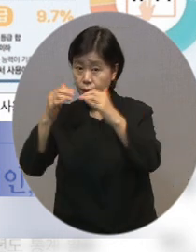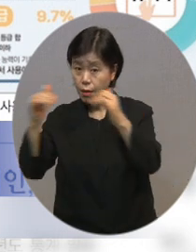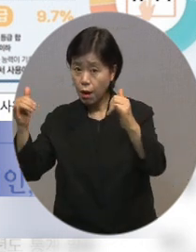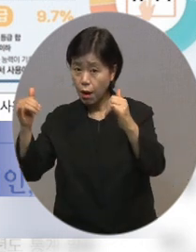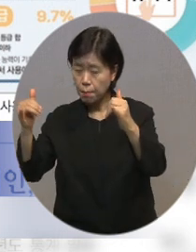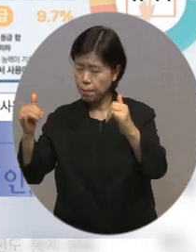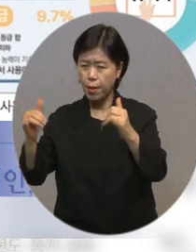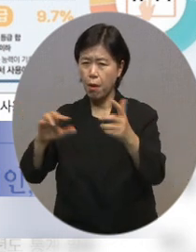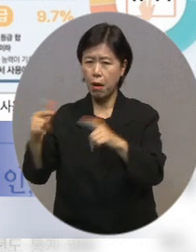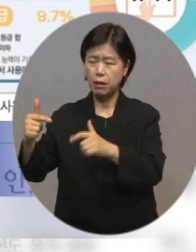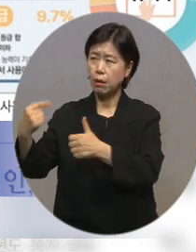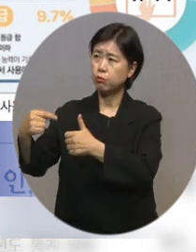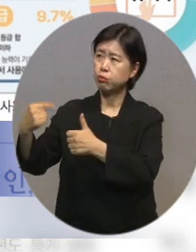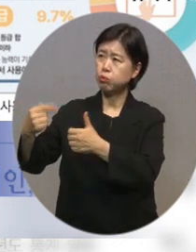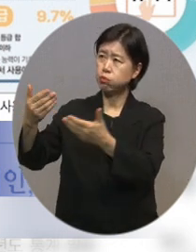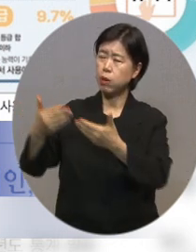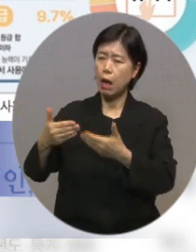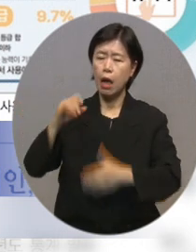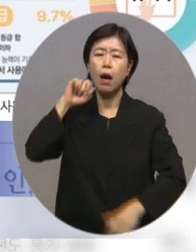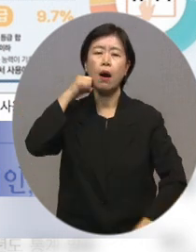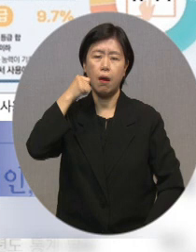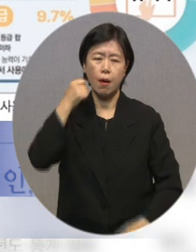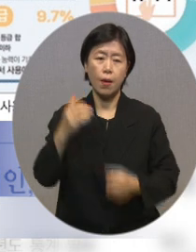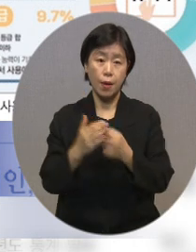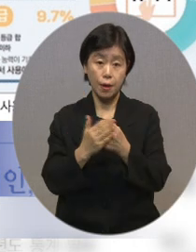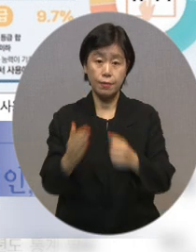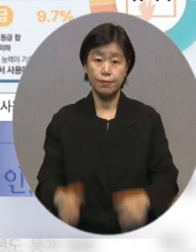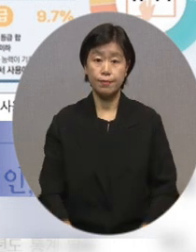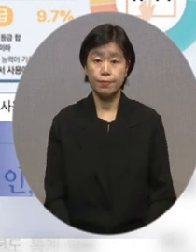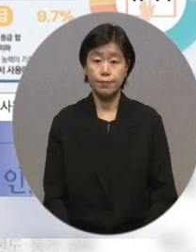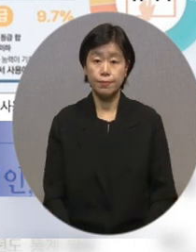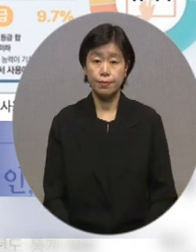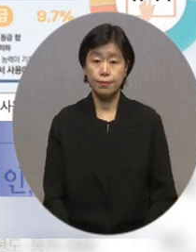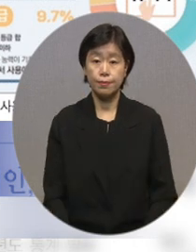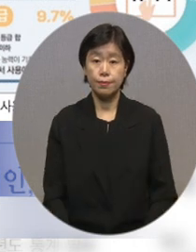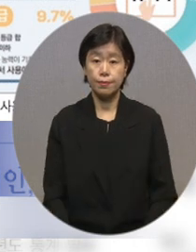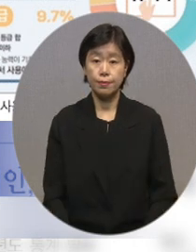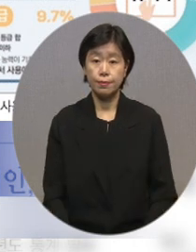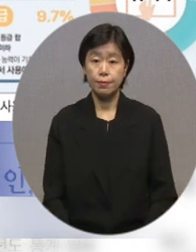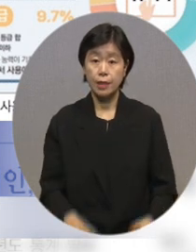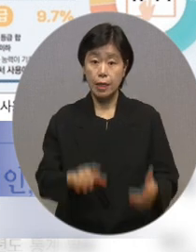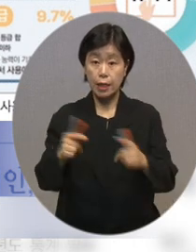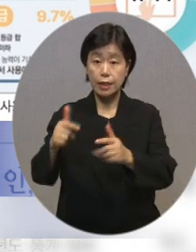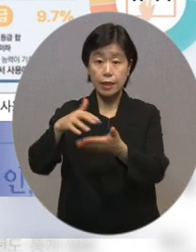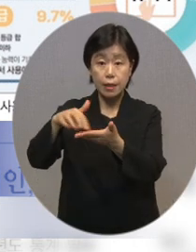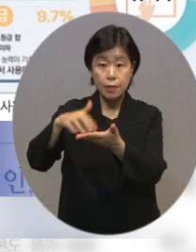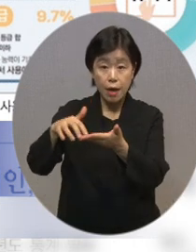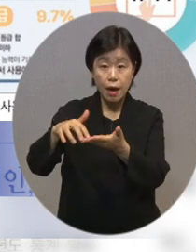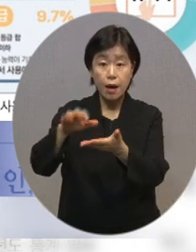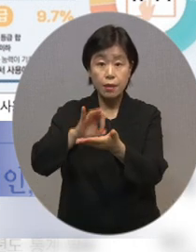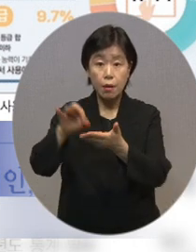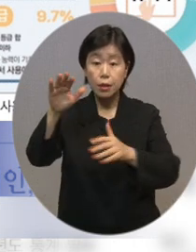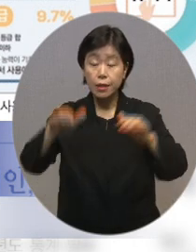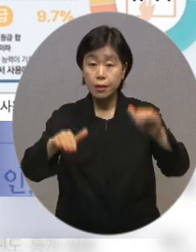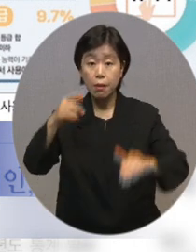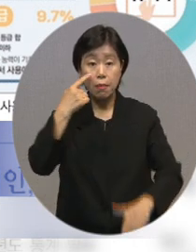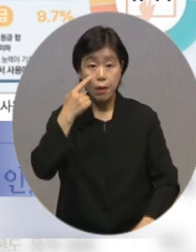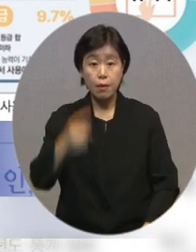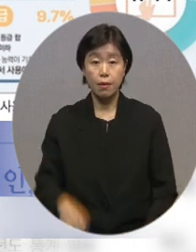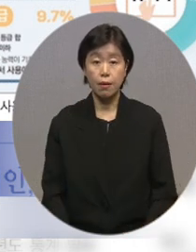제도적으로 교육을 받기가 어렵기 때문이라고 합니다 어 여러 변인별 점차 사용 능력의 차이를